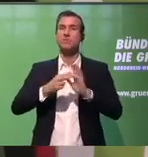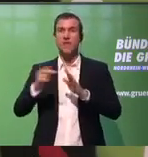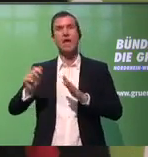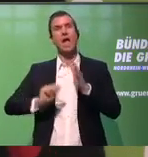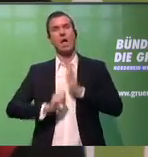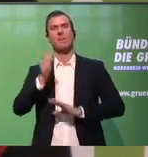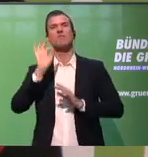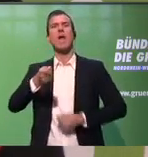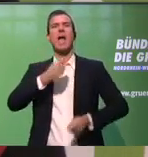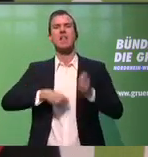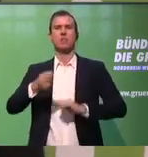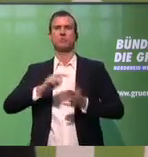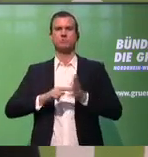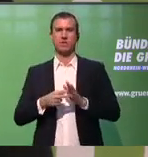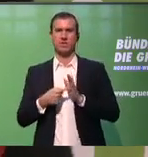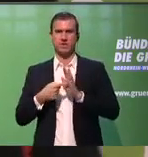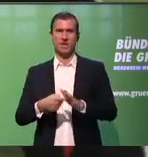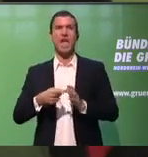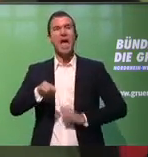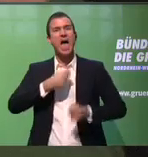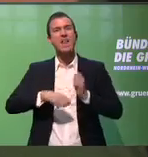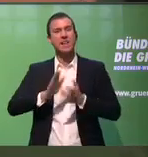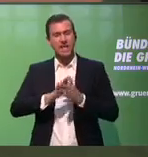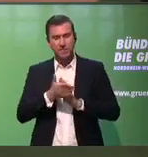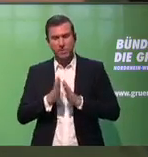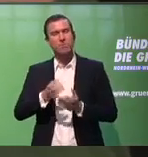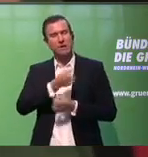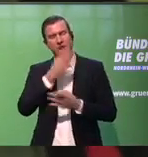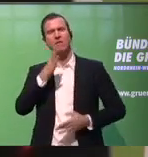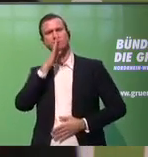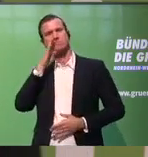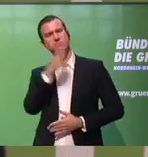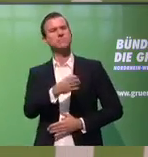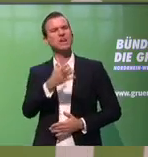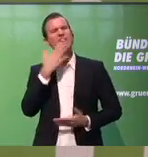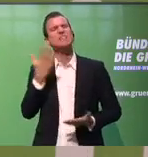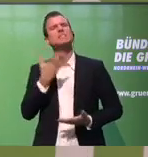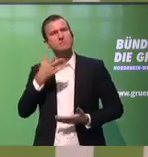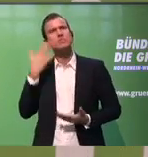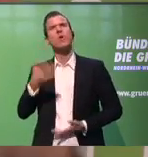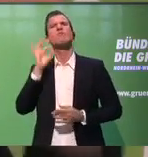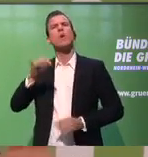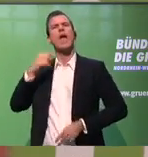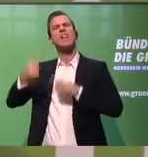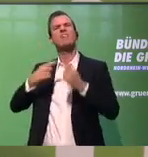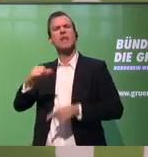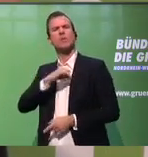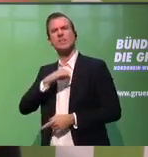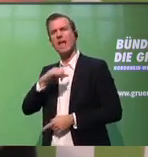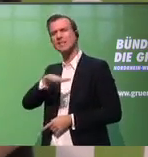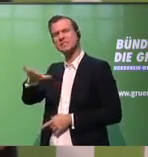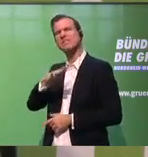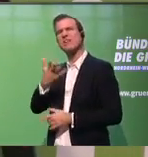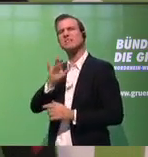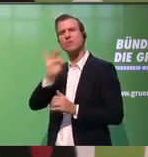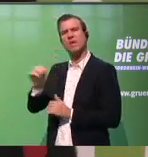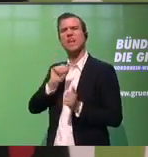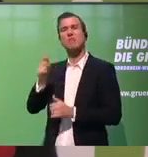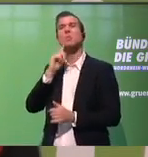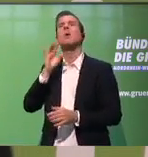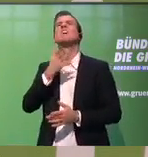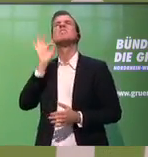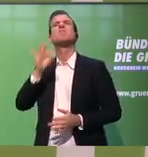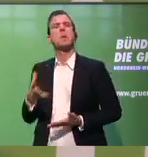über Handelspolitik bekommt, sodass sich Handelsabkommen endlich daran ausrichten müssen, was hilft den Entwicklungsinteressen des Landes und nicht mehr nur, was